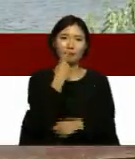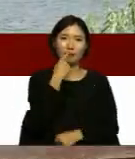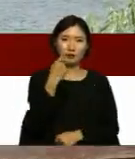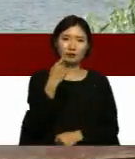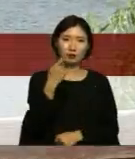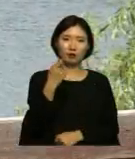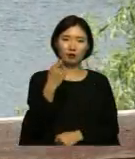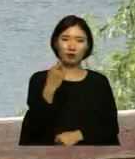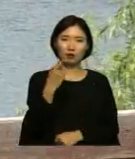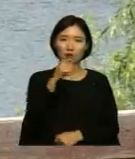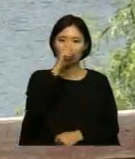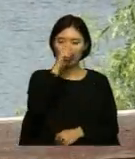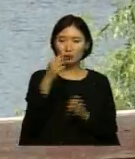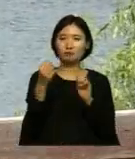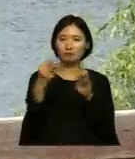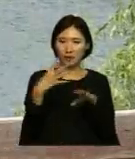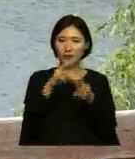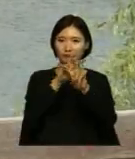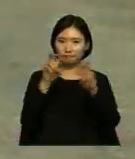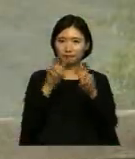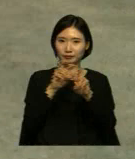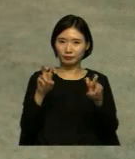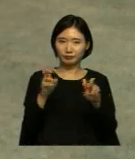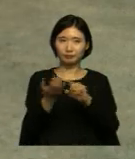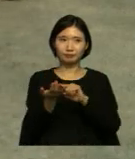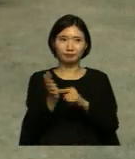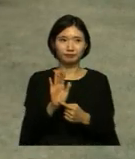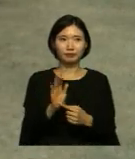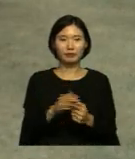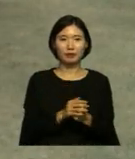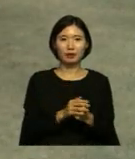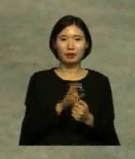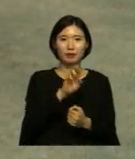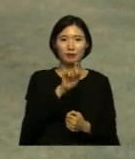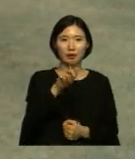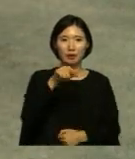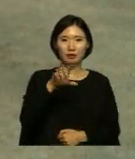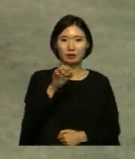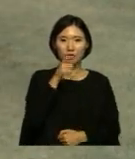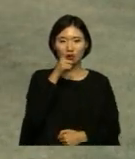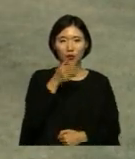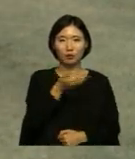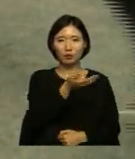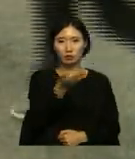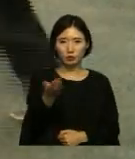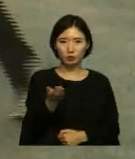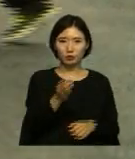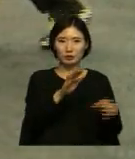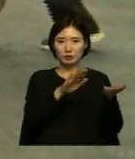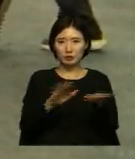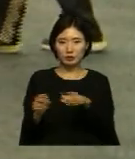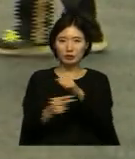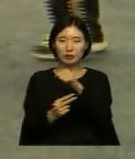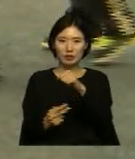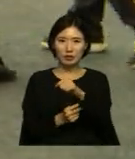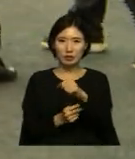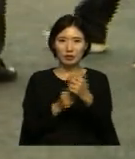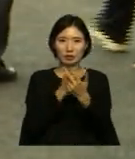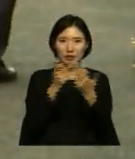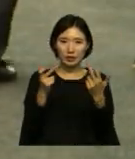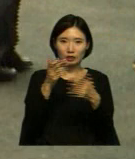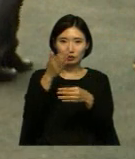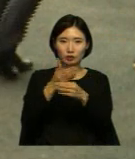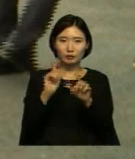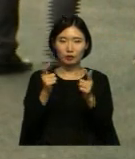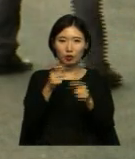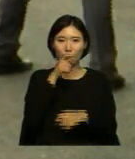많은 호응을 얻은 것으로 분석되고 있습니다. 네, 이 마장호수 흔들다리는 그 다른 산악 지역이 아닌 호수의